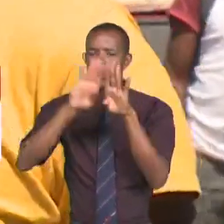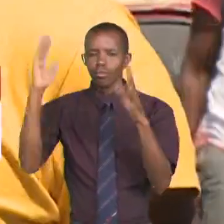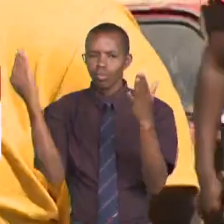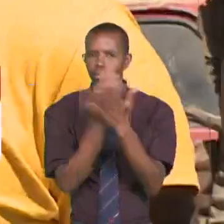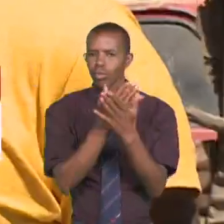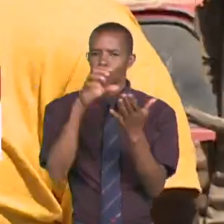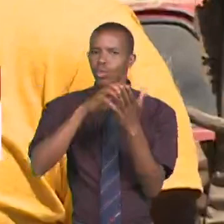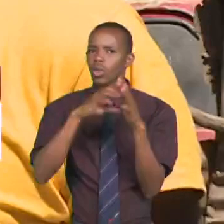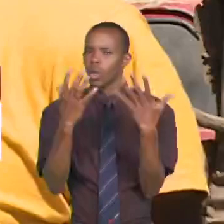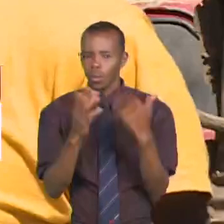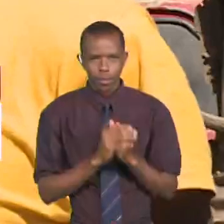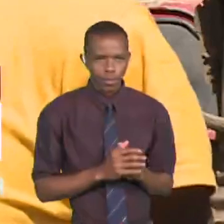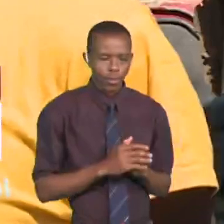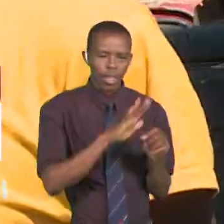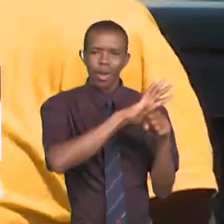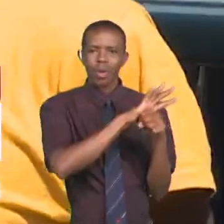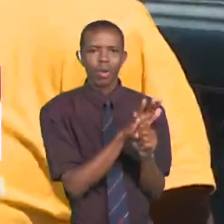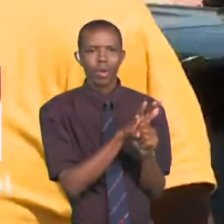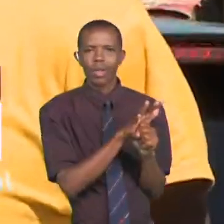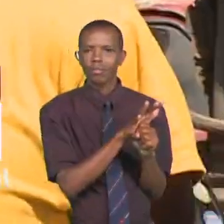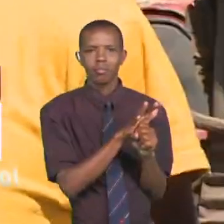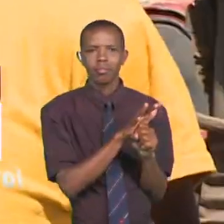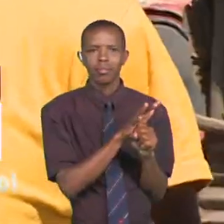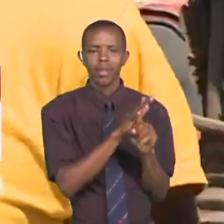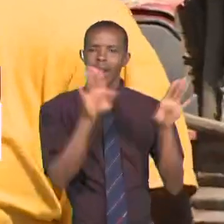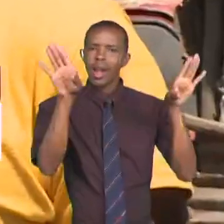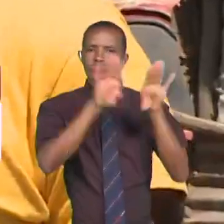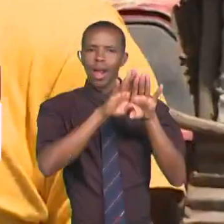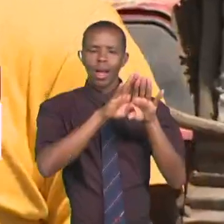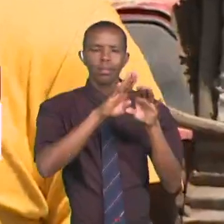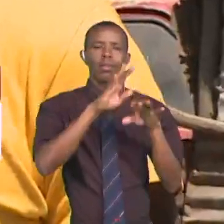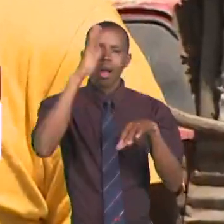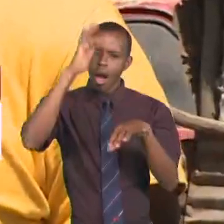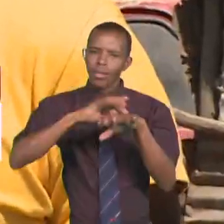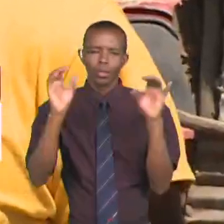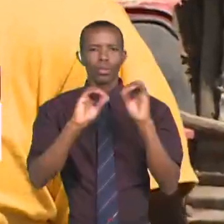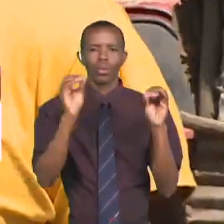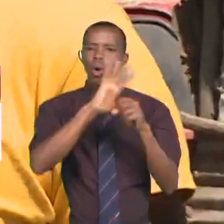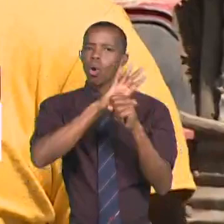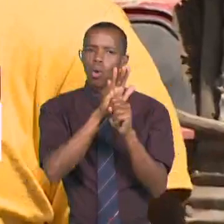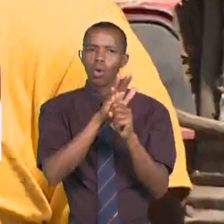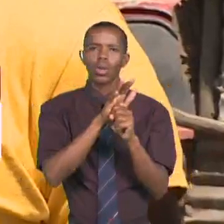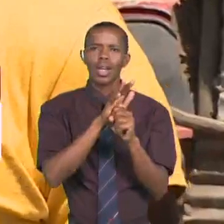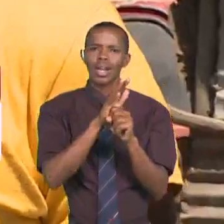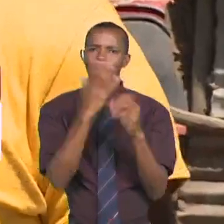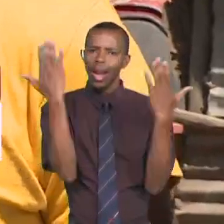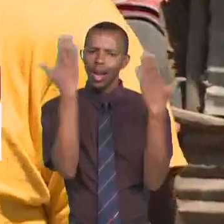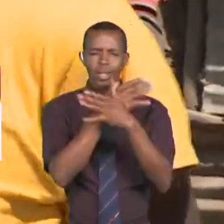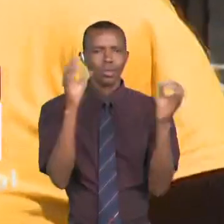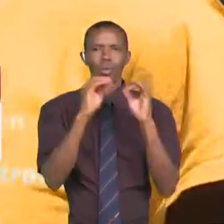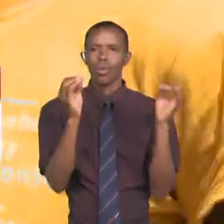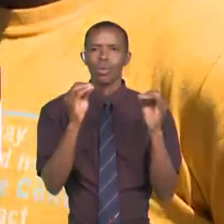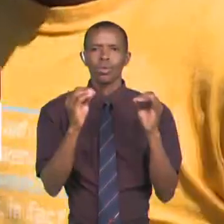vipi? Corona kafyu haiwezi leta corona, kwani corona inakuanga tu siku. Na